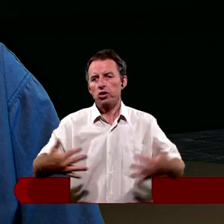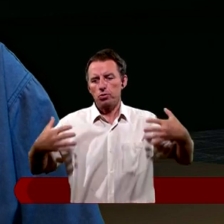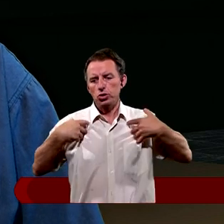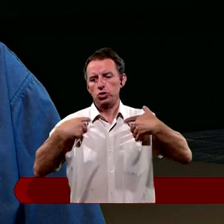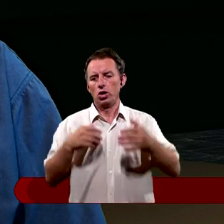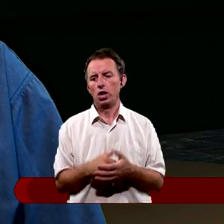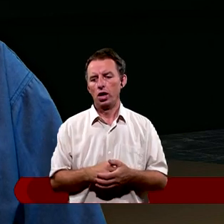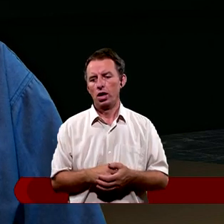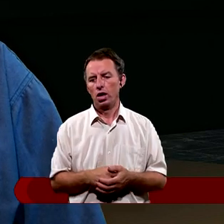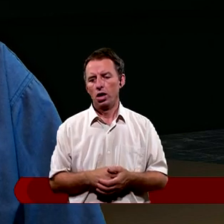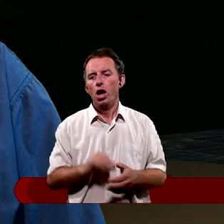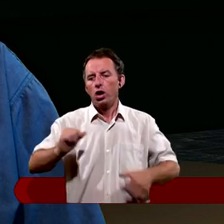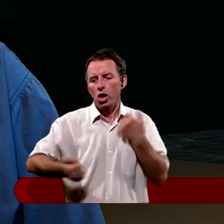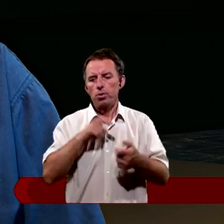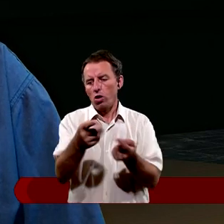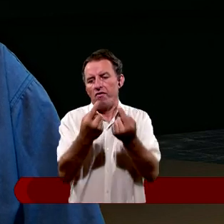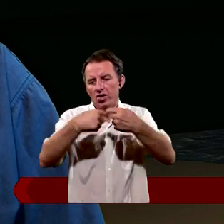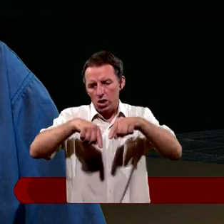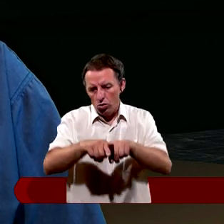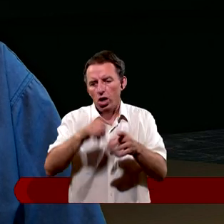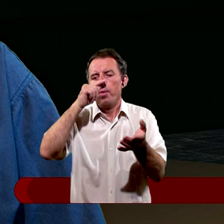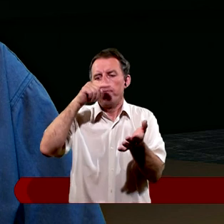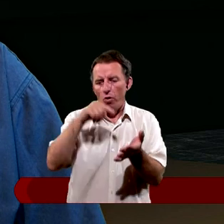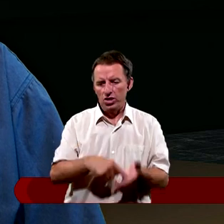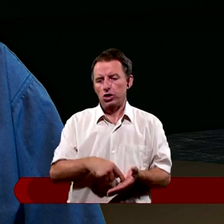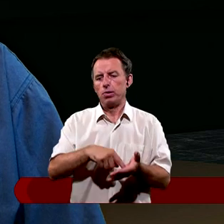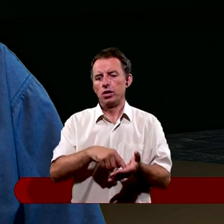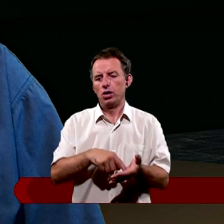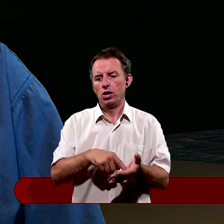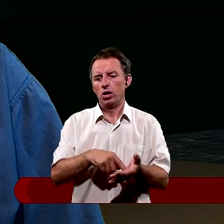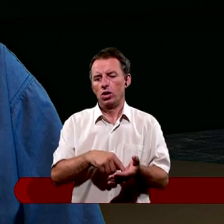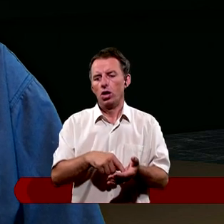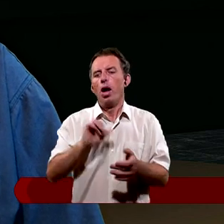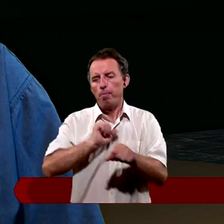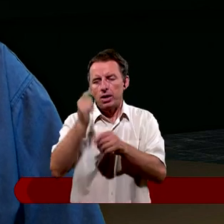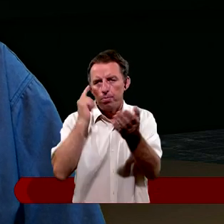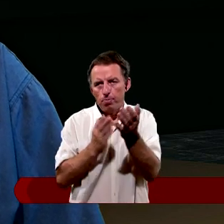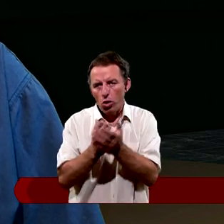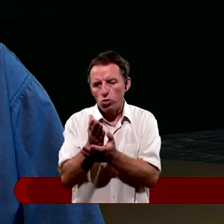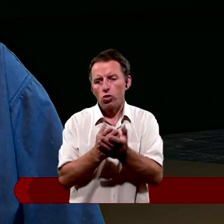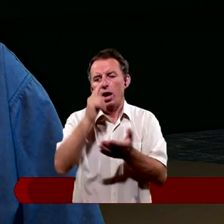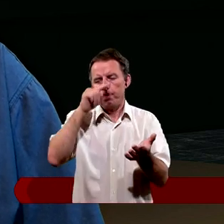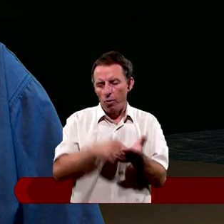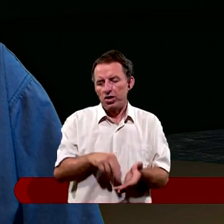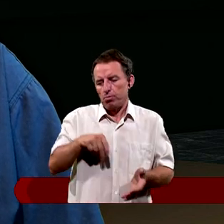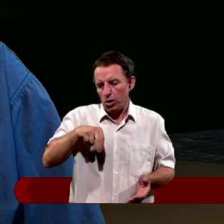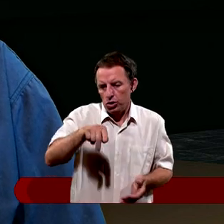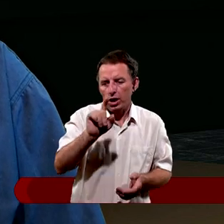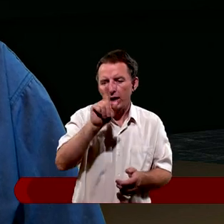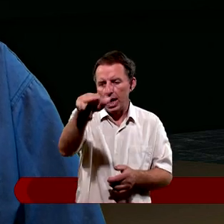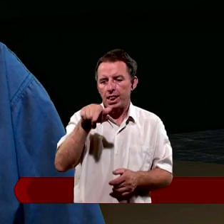życiu, prawda? I żeby to wykonać, powinniśmy być posłuszni, powinniśmy iść za